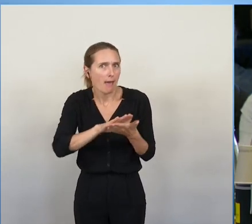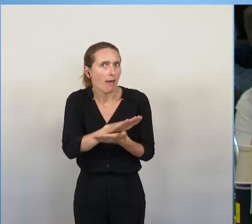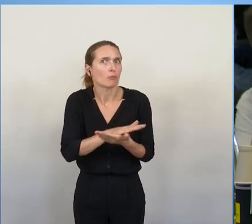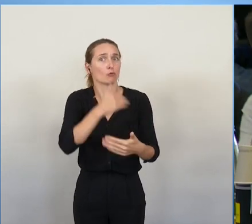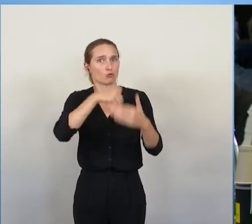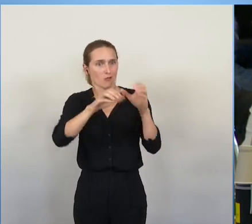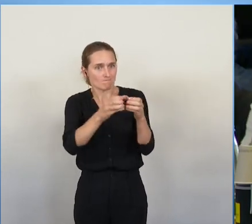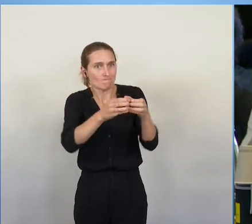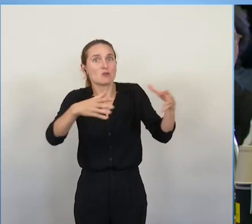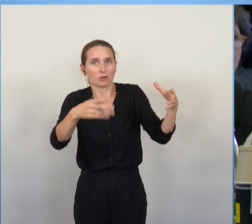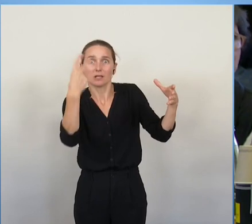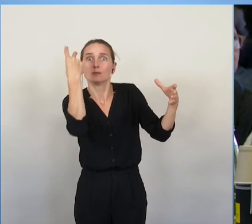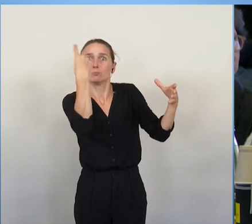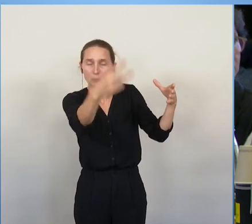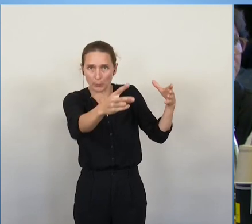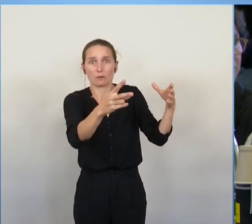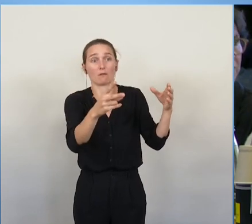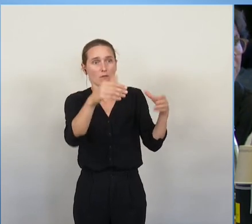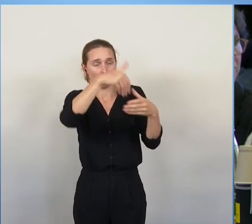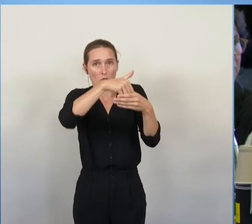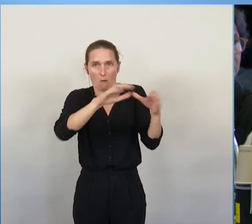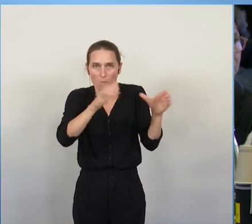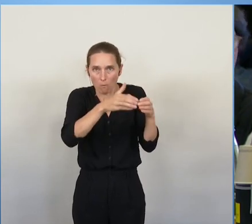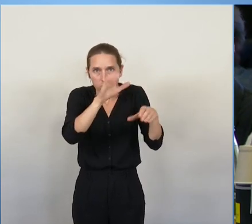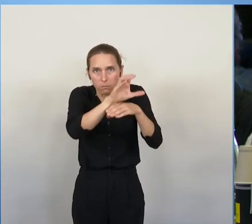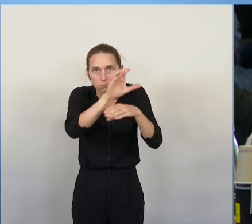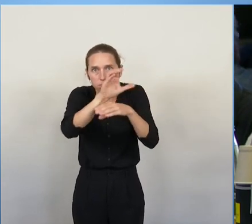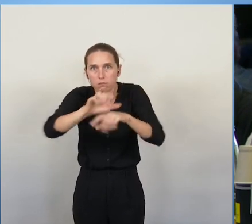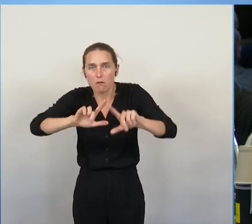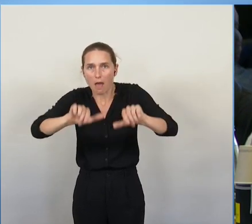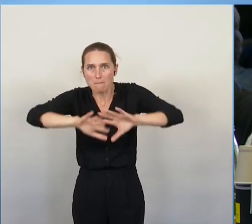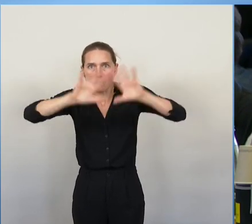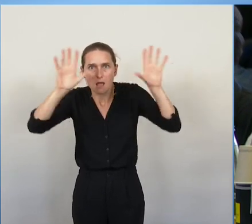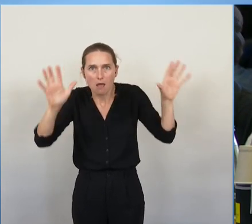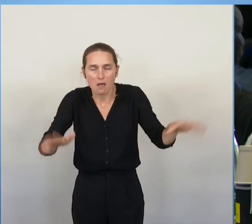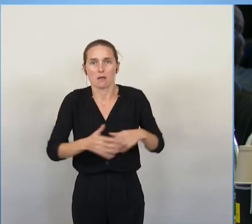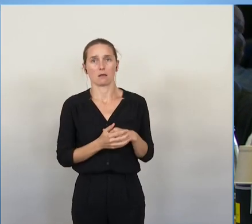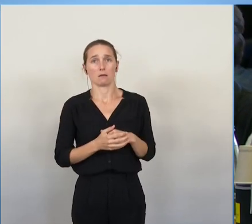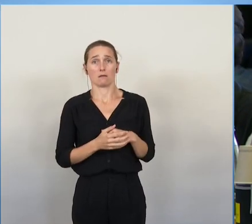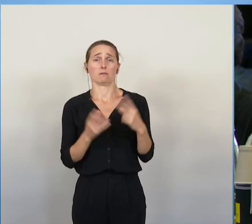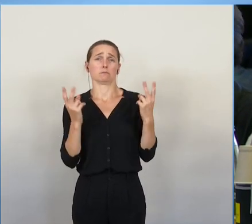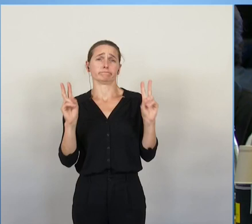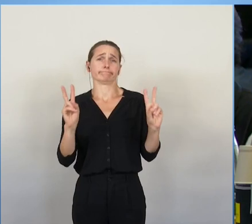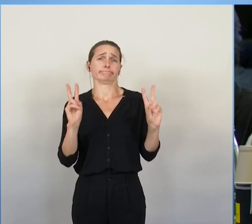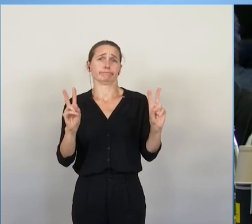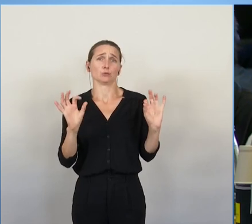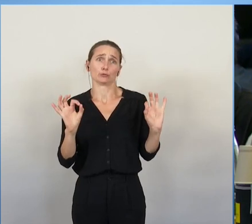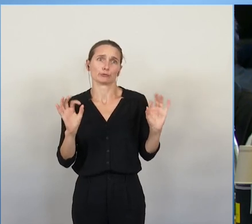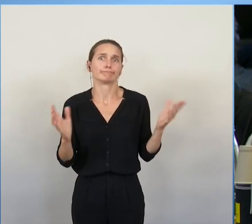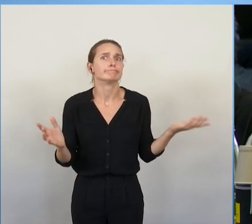majorité donc la Num P est belle et il n'y a qu'à voir les sénatorial et les nombreux postes que vous avez gagné